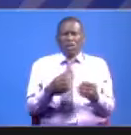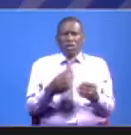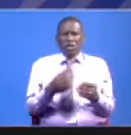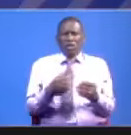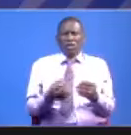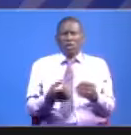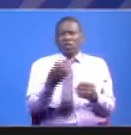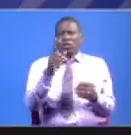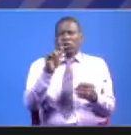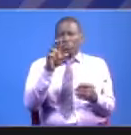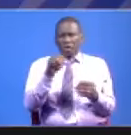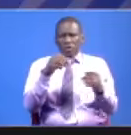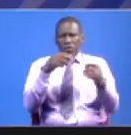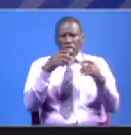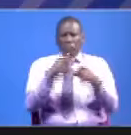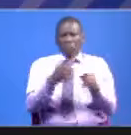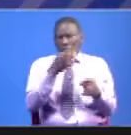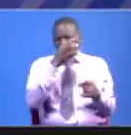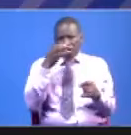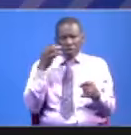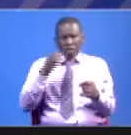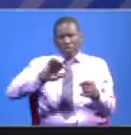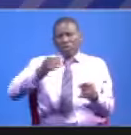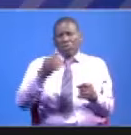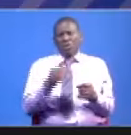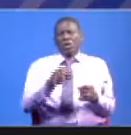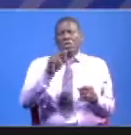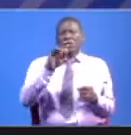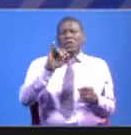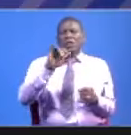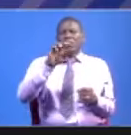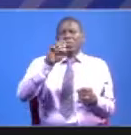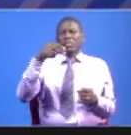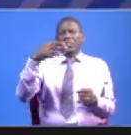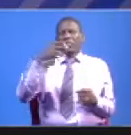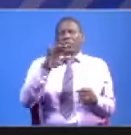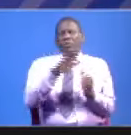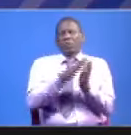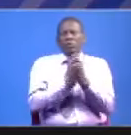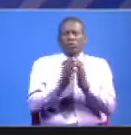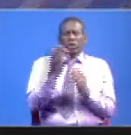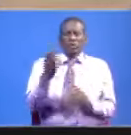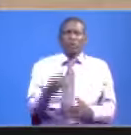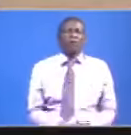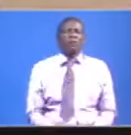kiko takriban kilomita 2 kutoka pale Nyeri mjini. Margaret Kimathi sasa na taarifa hii.